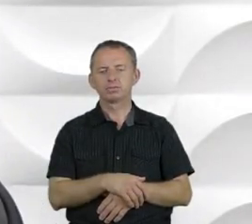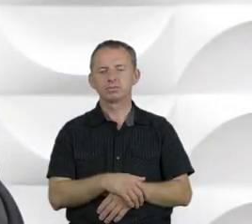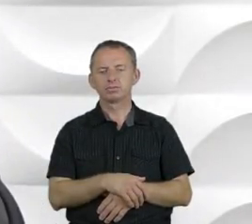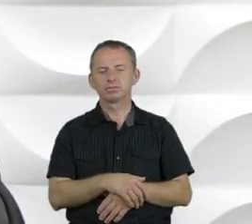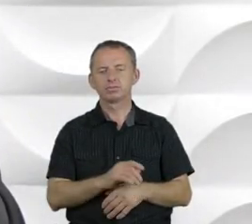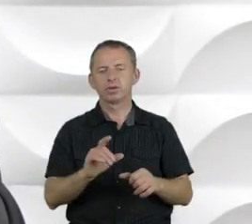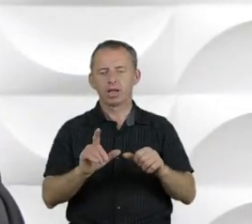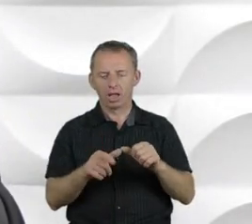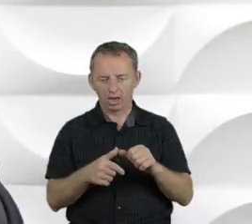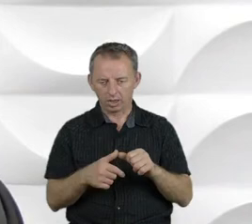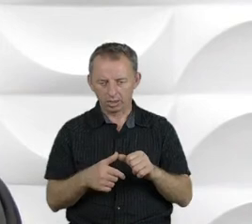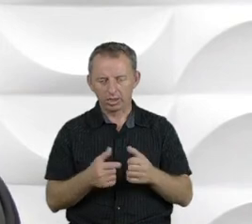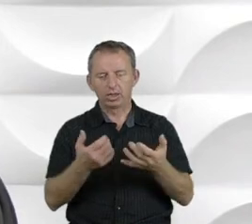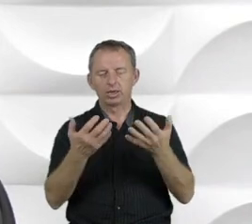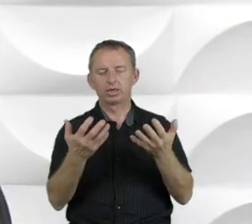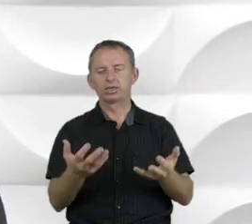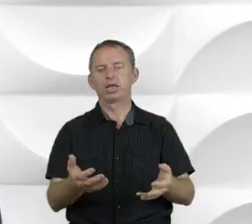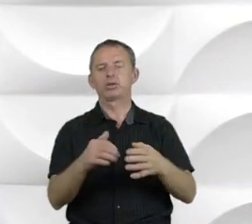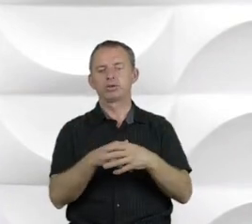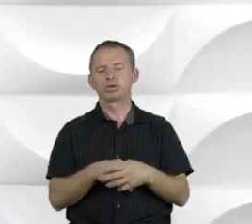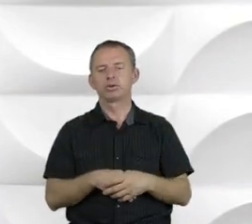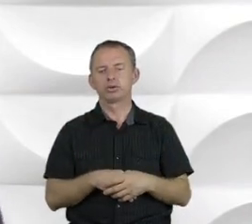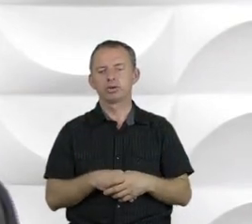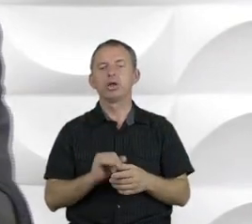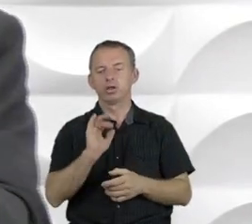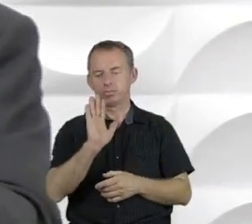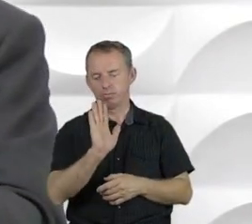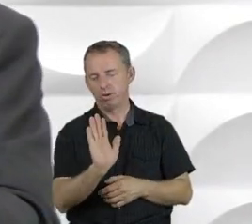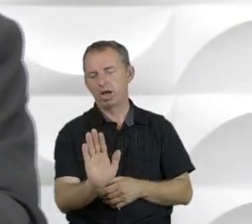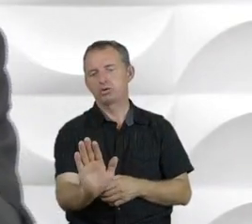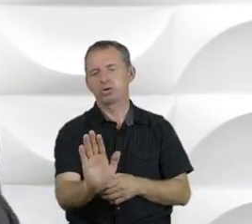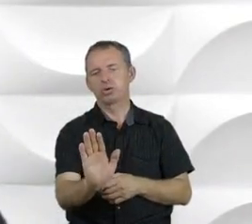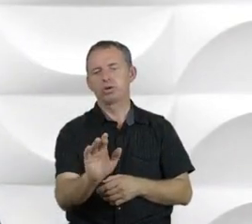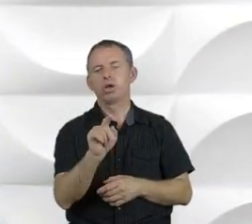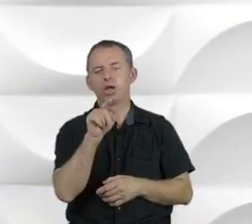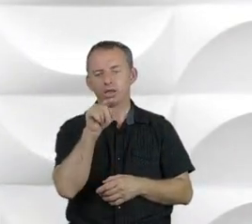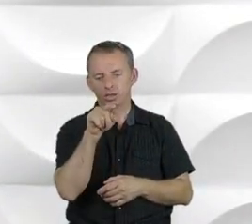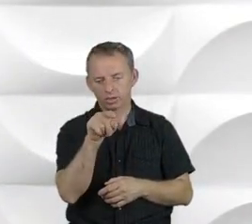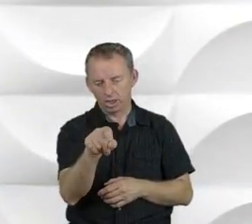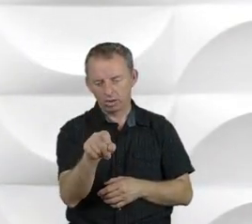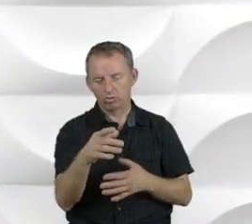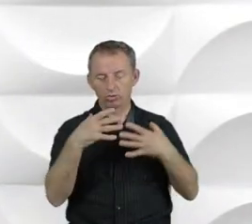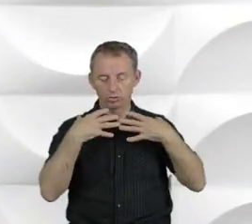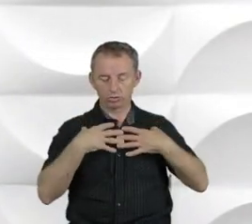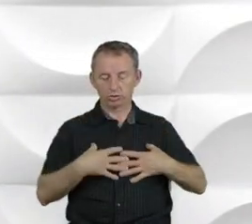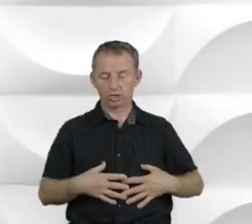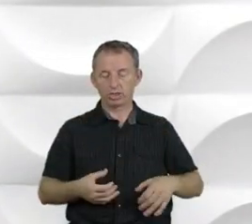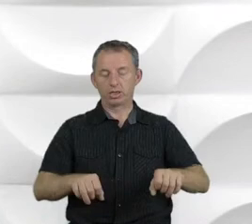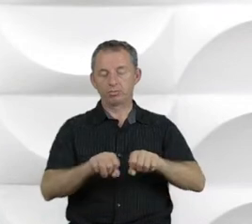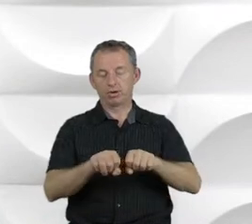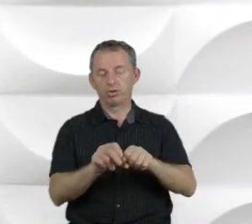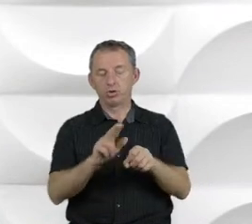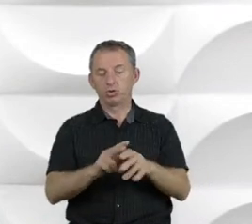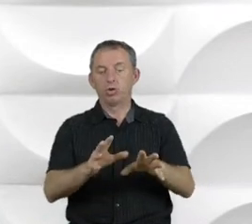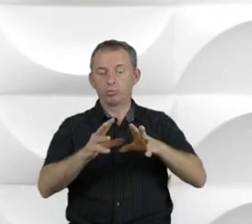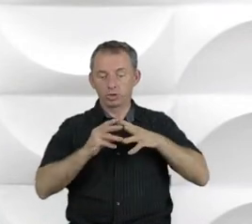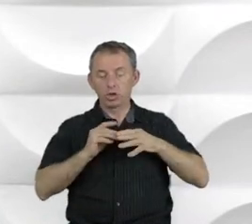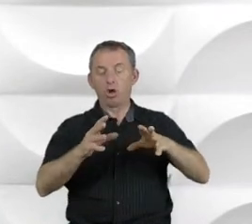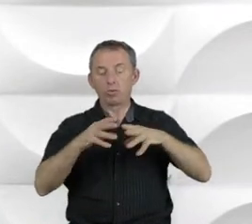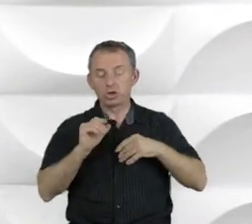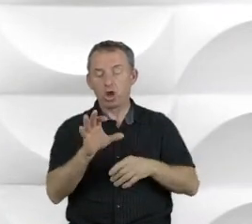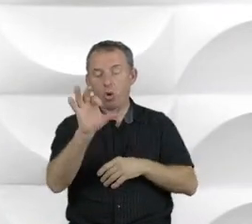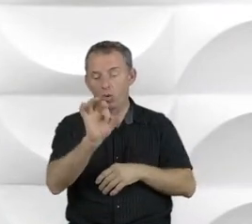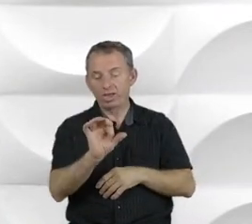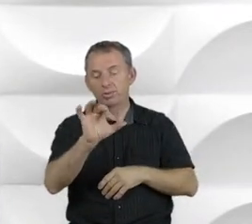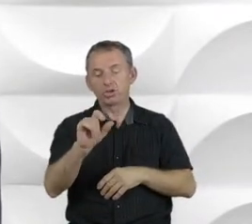Ale jeżeli chcesz i masz tę szatę sprawiedliwości, którą przyjęłaś od